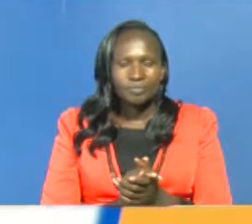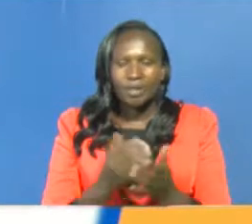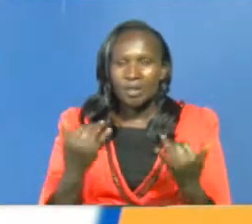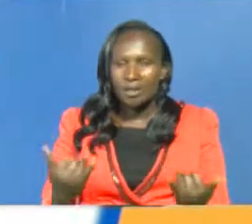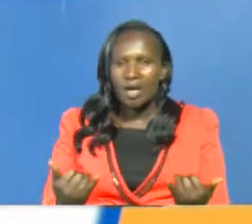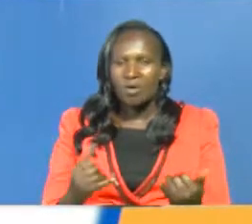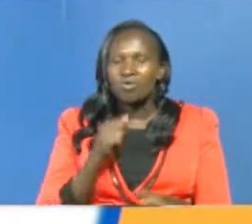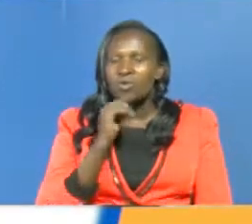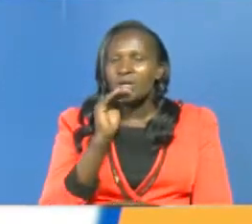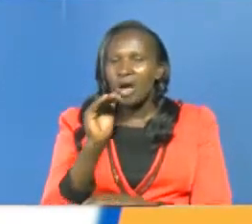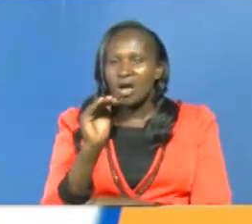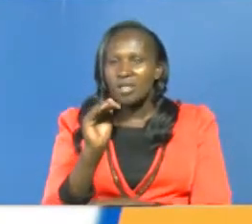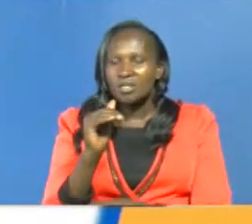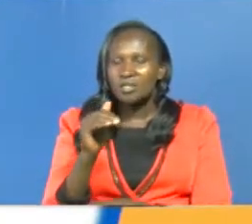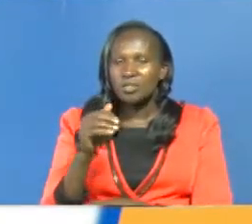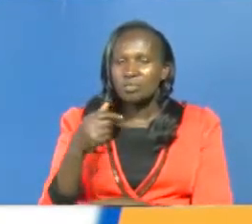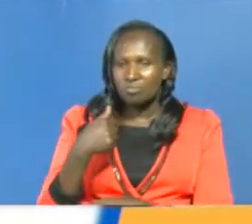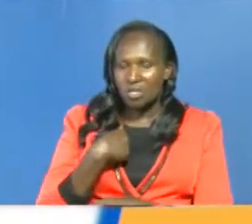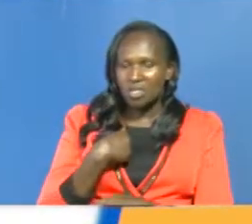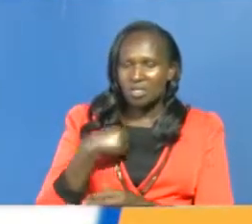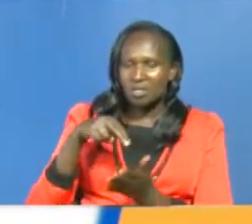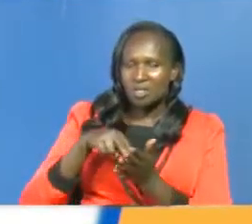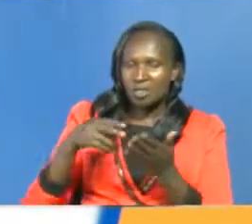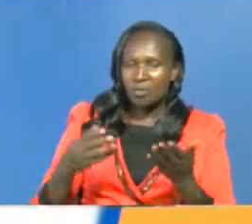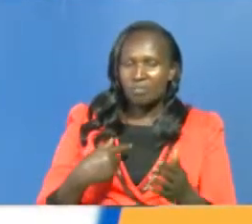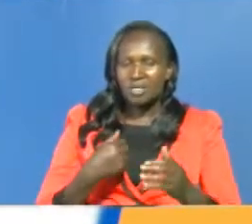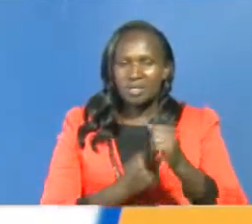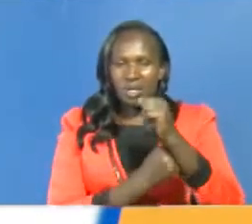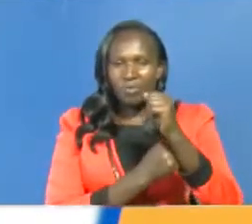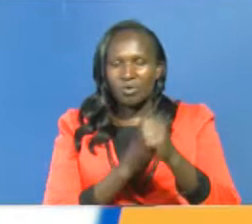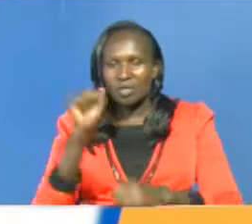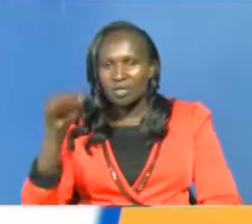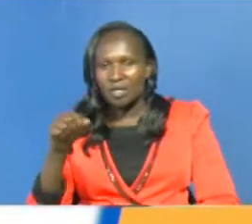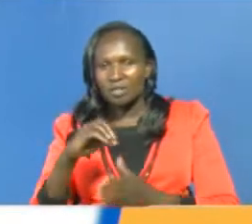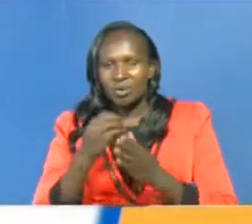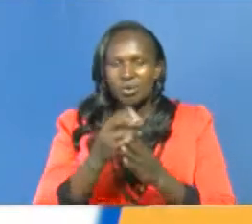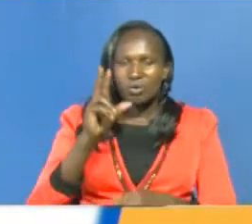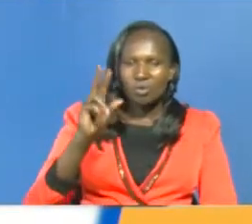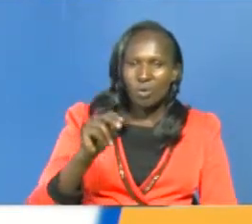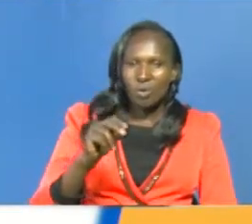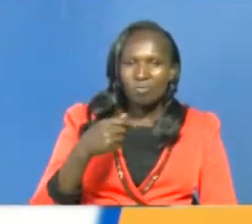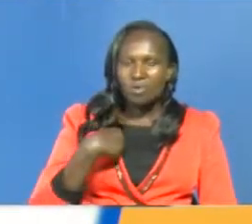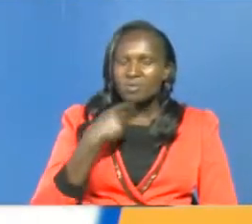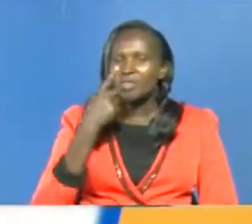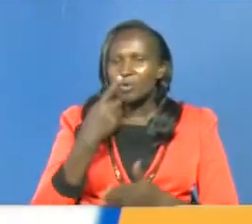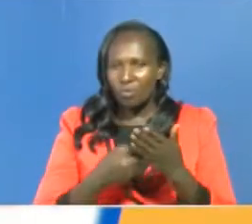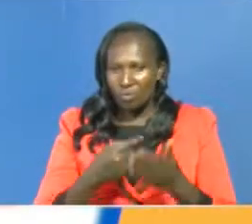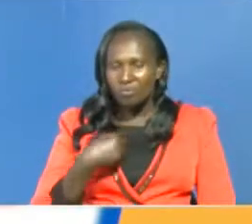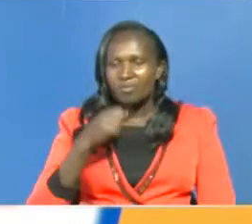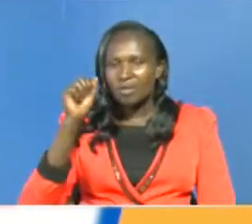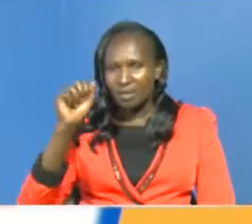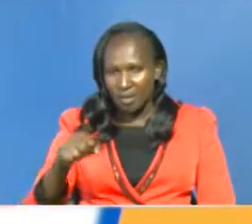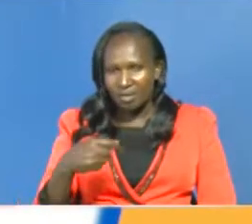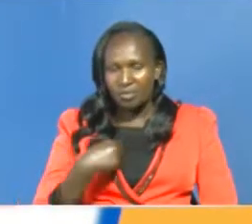Sasa usiulize Wamalwa amesimama wapi, ako yes ama no. Wamalwa anasema ako upande wa yes,